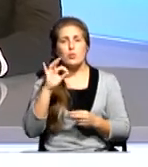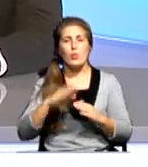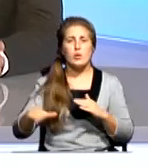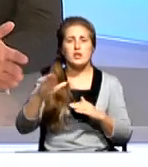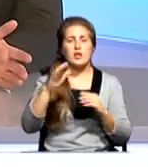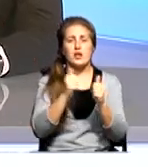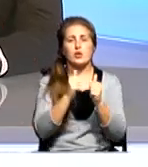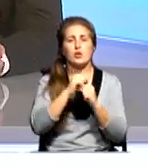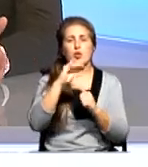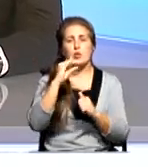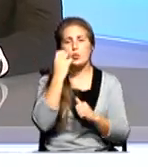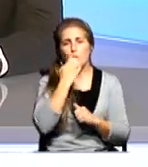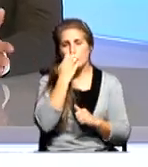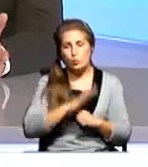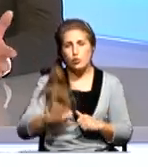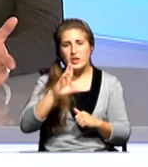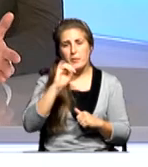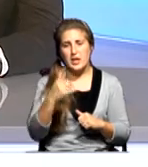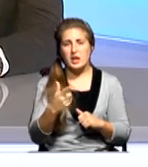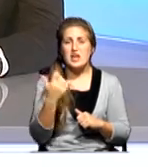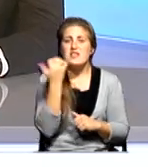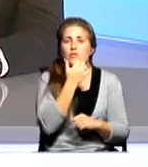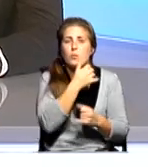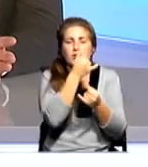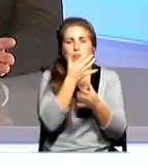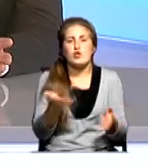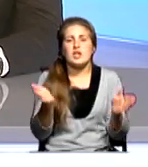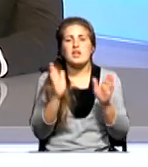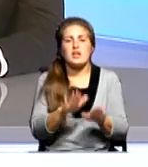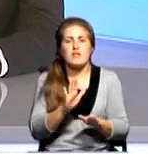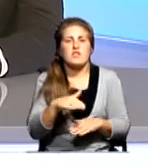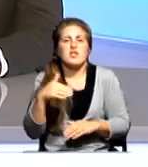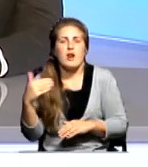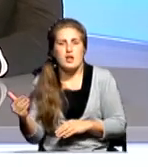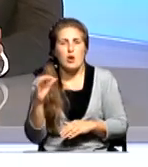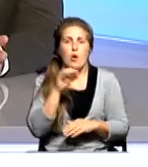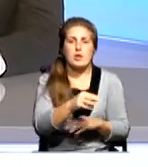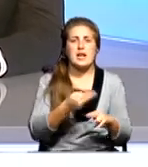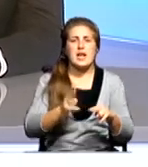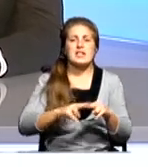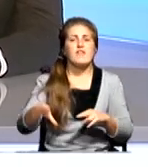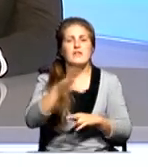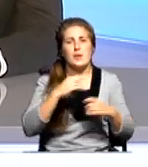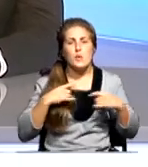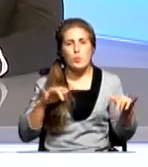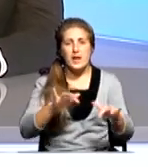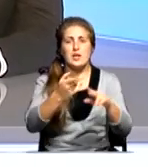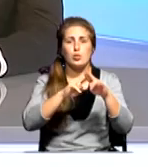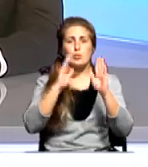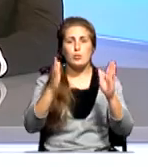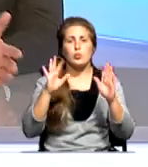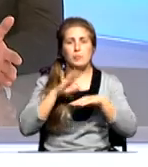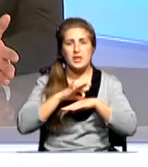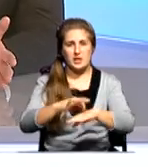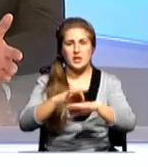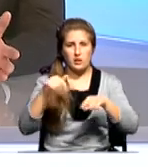берега и конечно симферополь не не может остаться в стороне от этих всех мероприятий которые будут происходить в